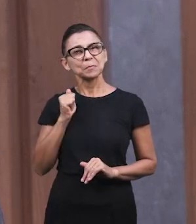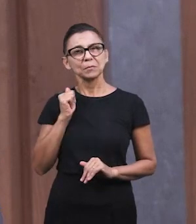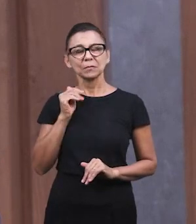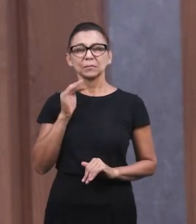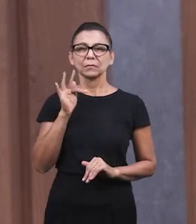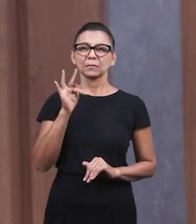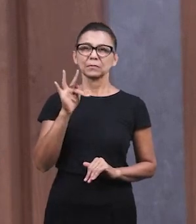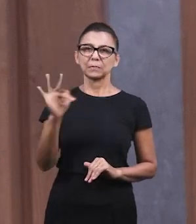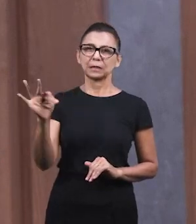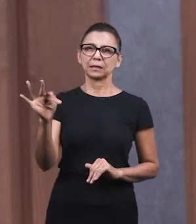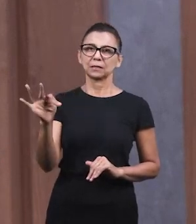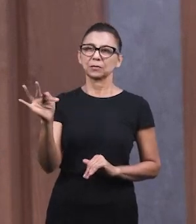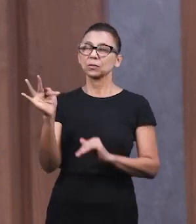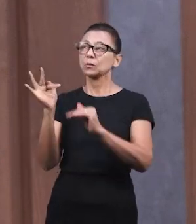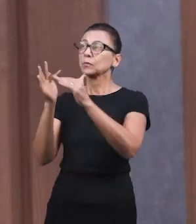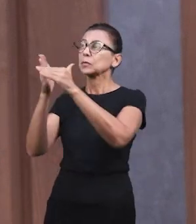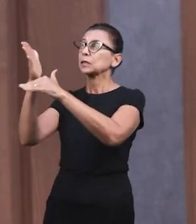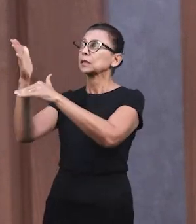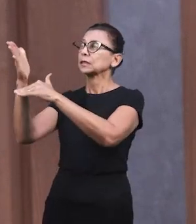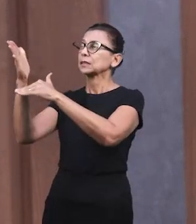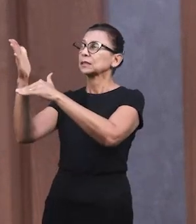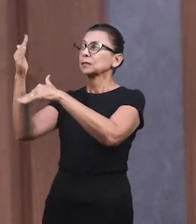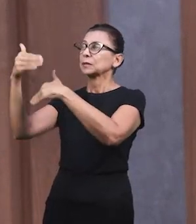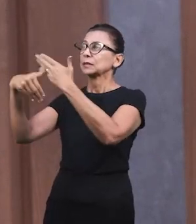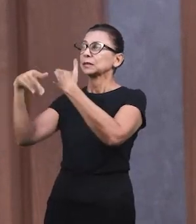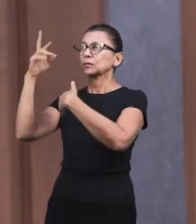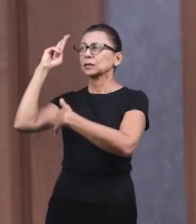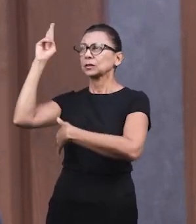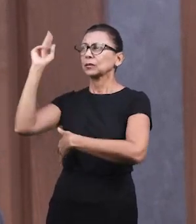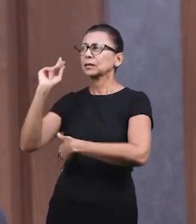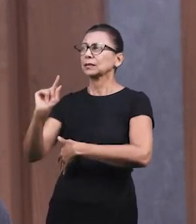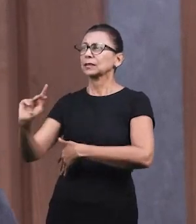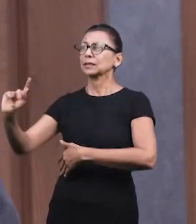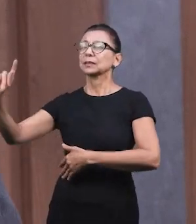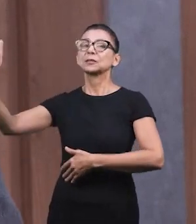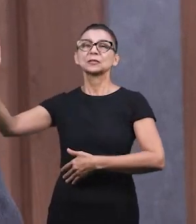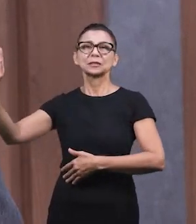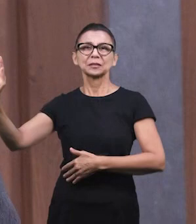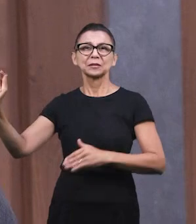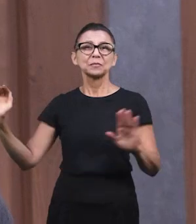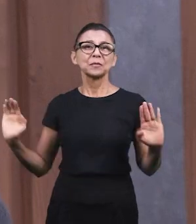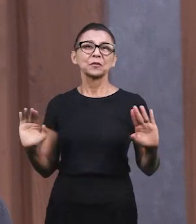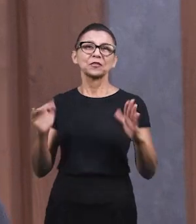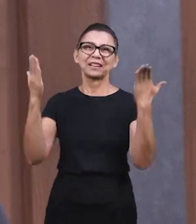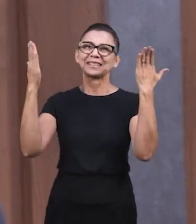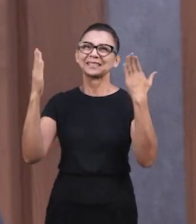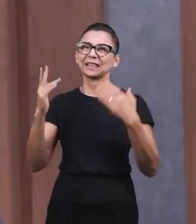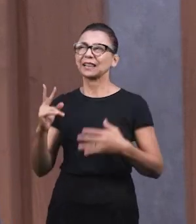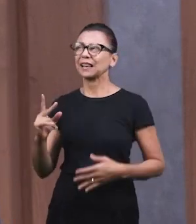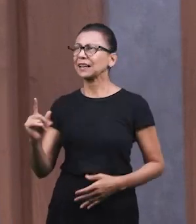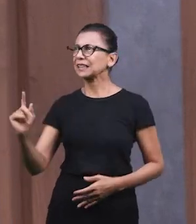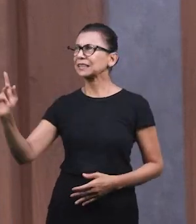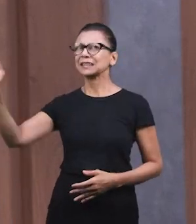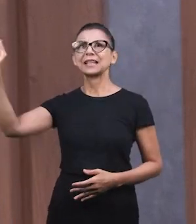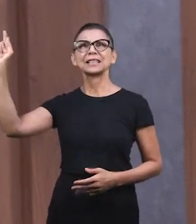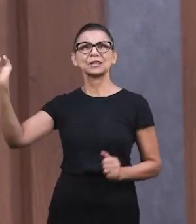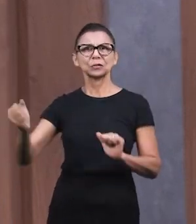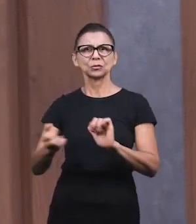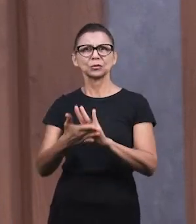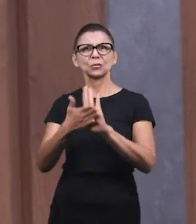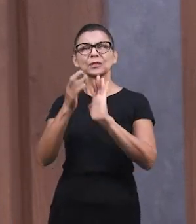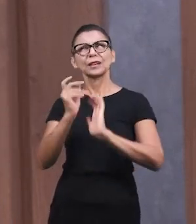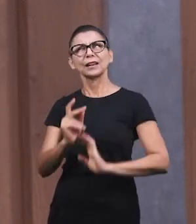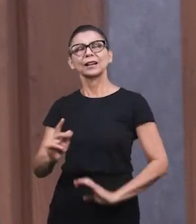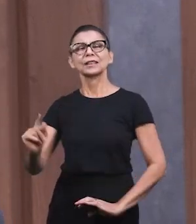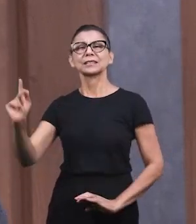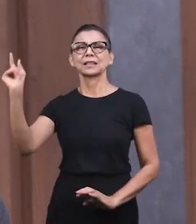мы будем в вечности с Господом. Для вечной радости, для того, чтобы